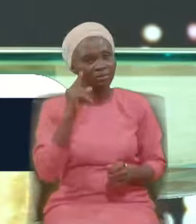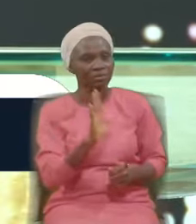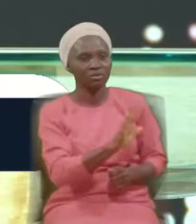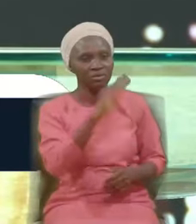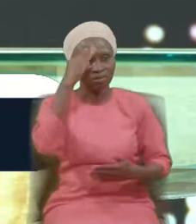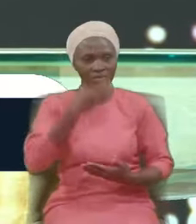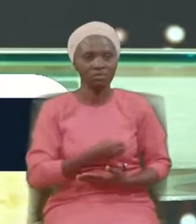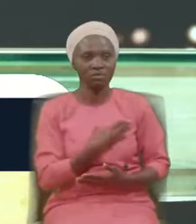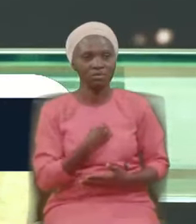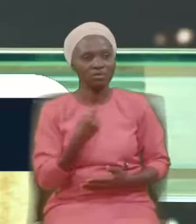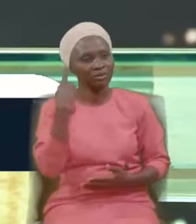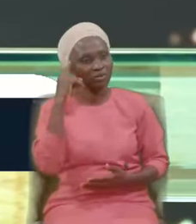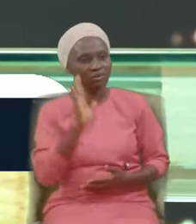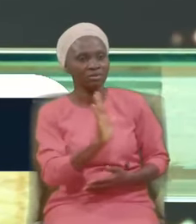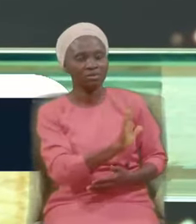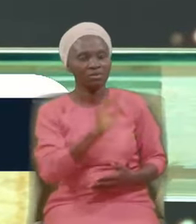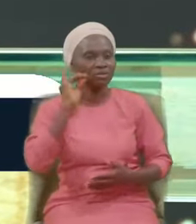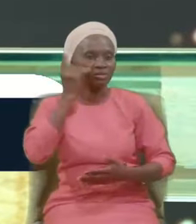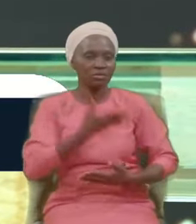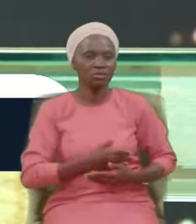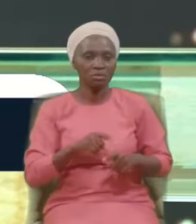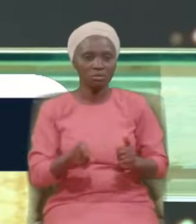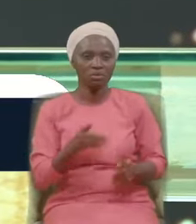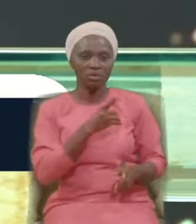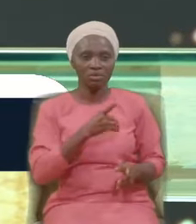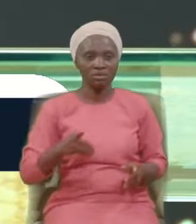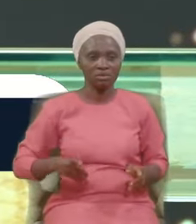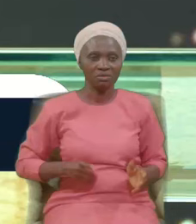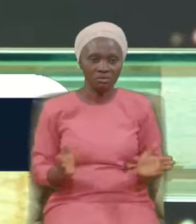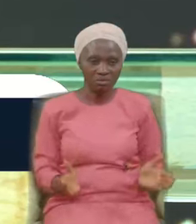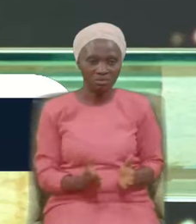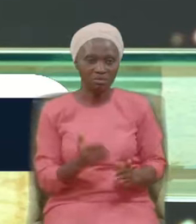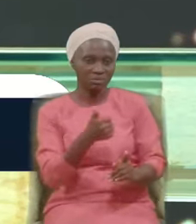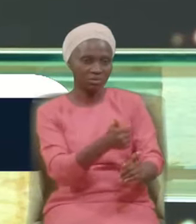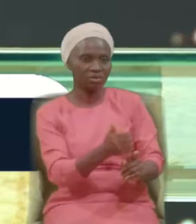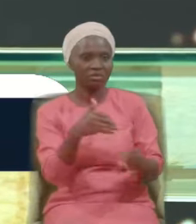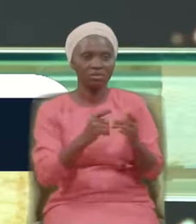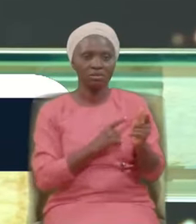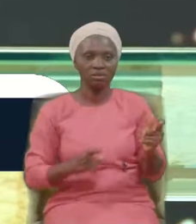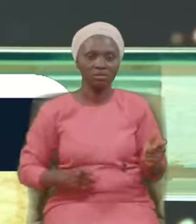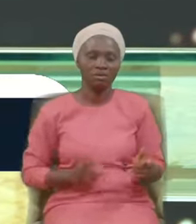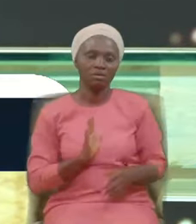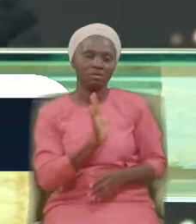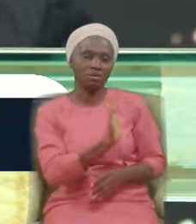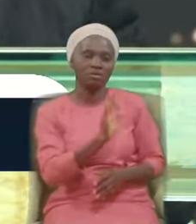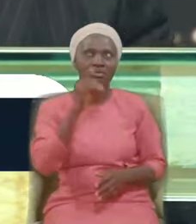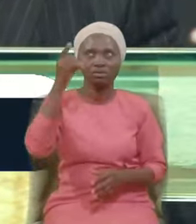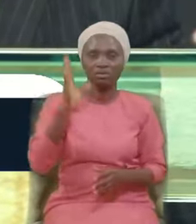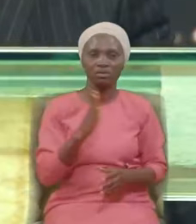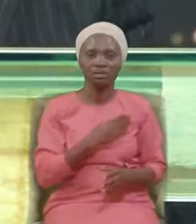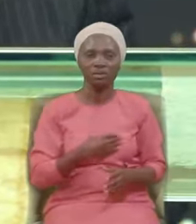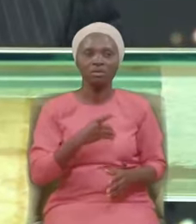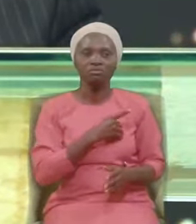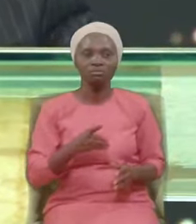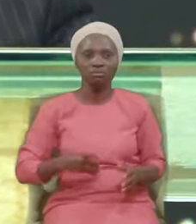filles. Mais David reprit courage en s'appuyant sur l'Éternel son Dieu. Il dit